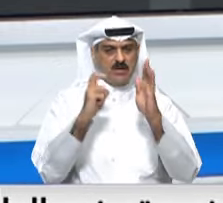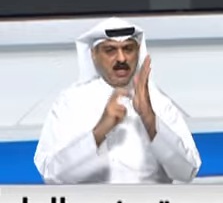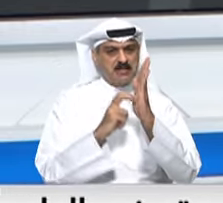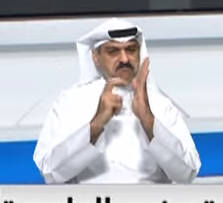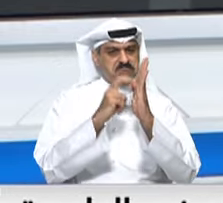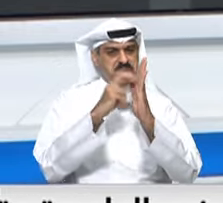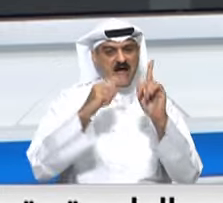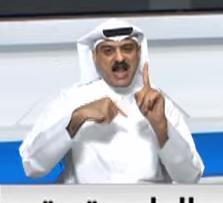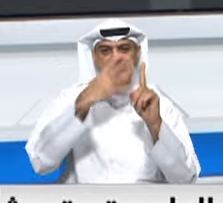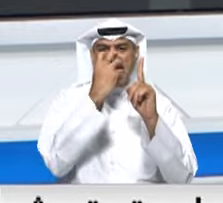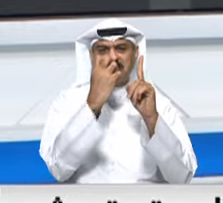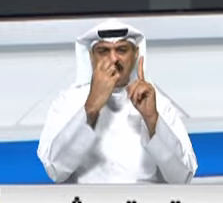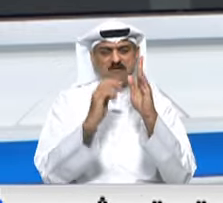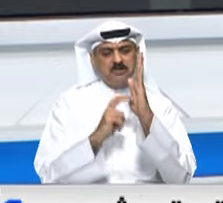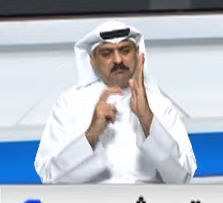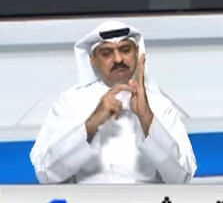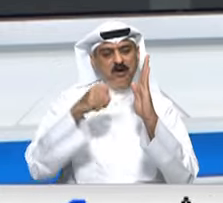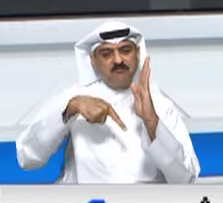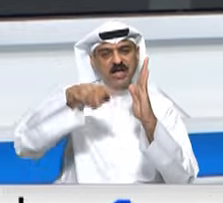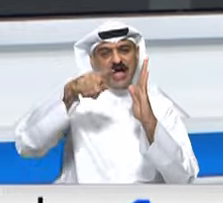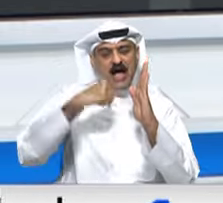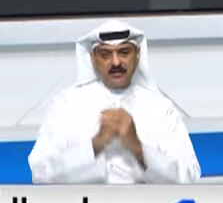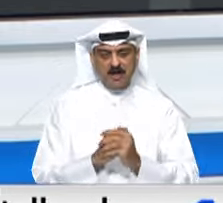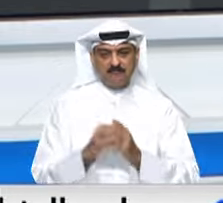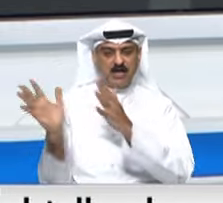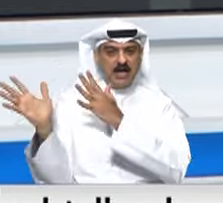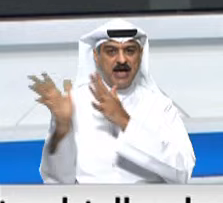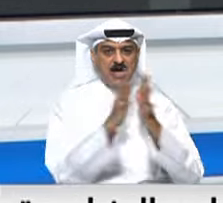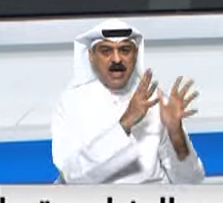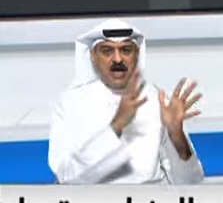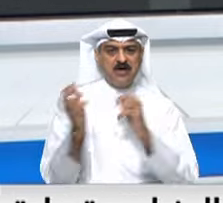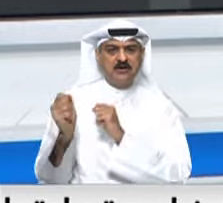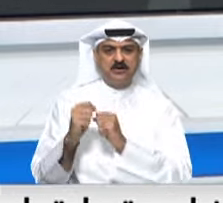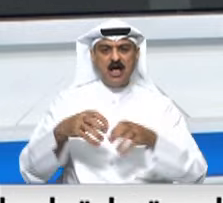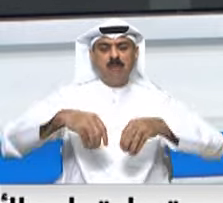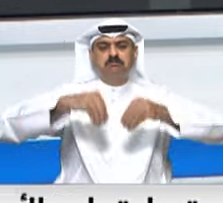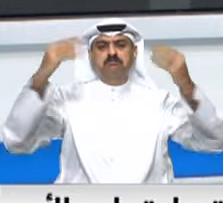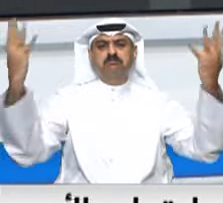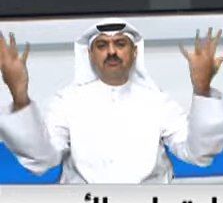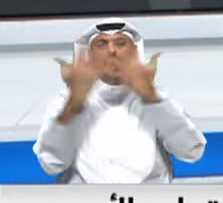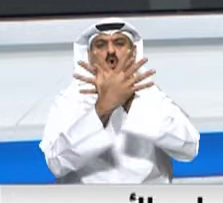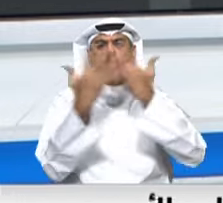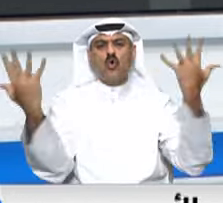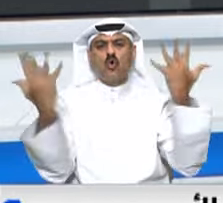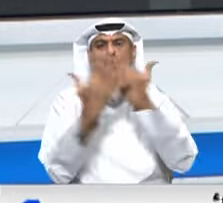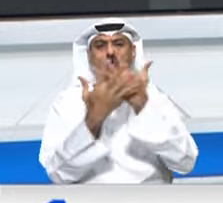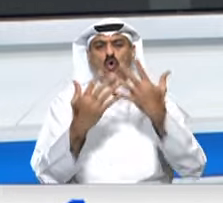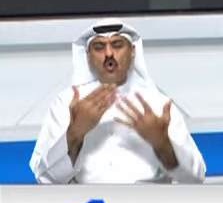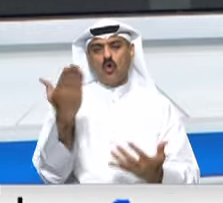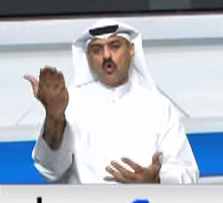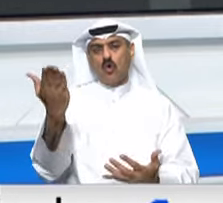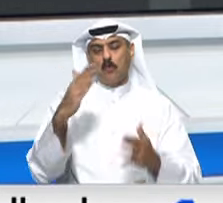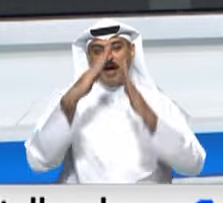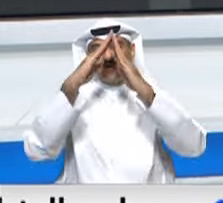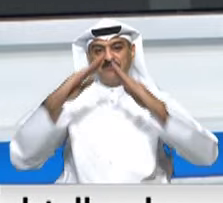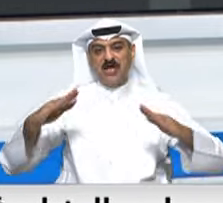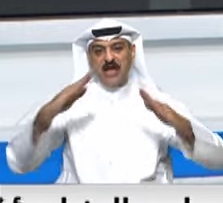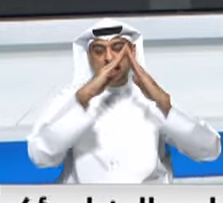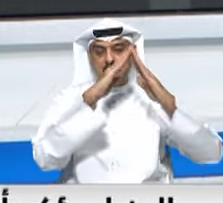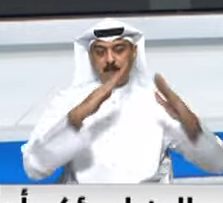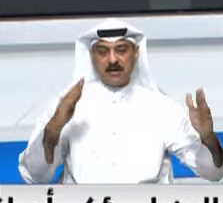الحراره متوقع خلال الايام القادمه وايضا نشاط في سرعه الرياح وفرص لغبار متوقع ايضا خاصه على المناطق الصحراويه